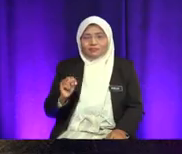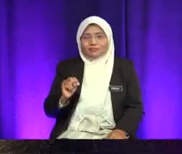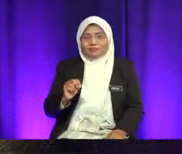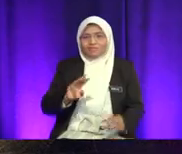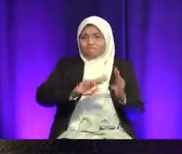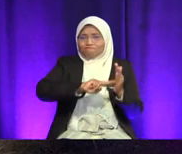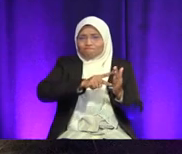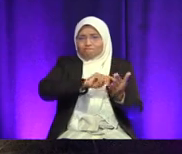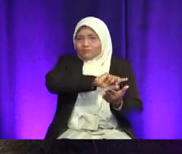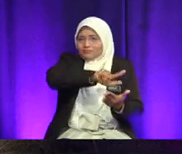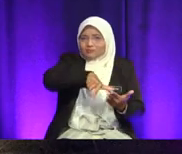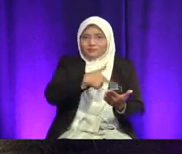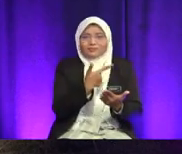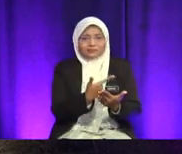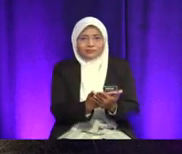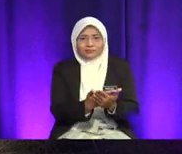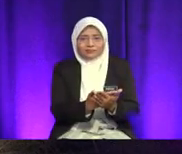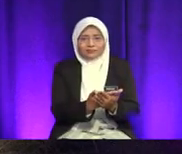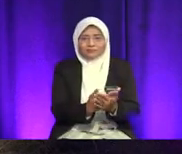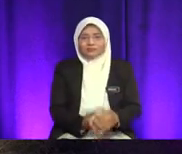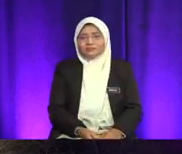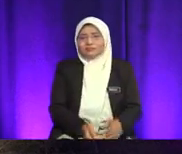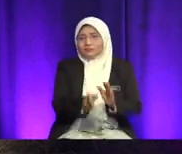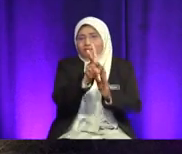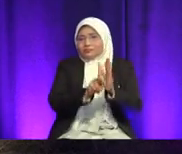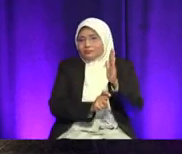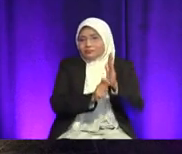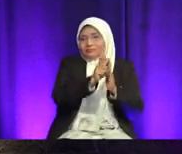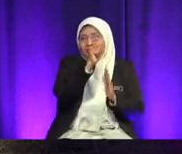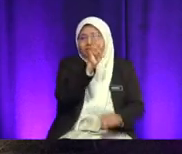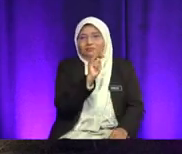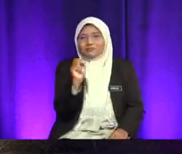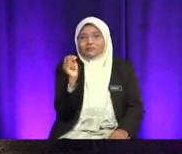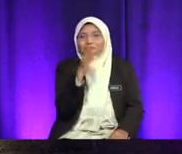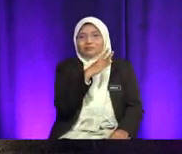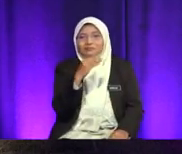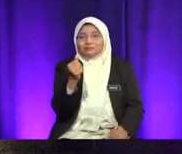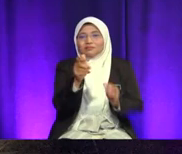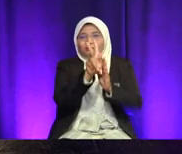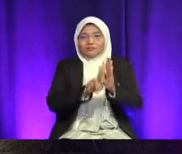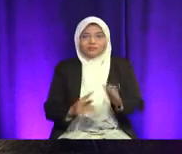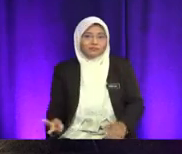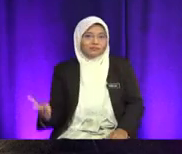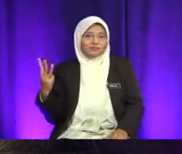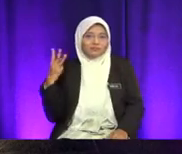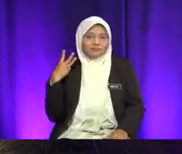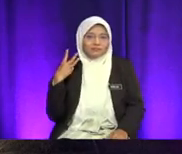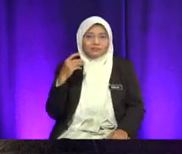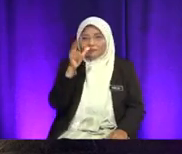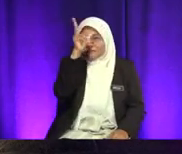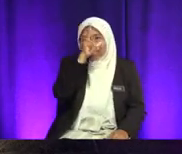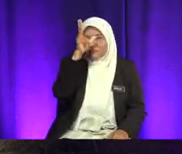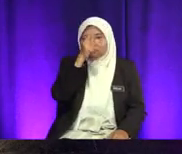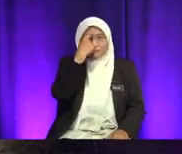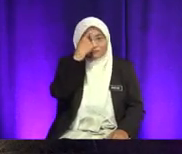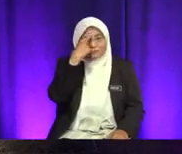ialah ketinggian dan kewibawaan pemerintah untuk mentakbir negara